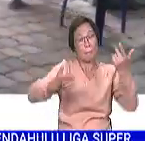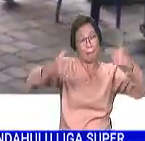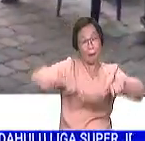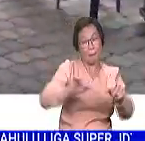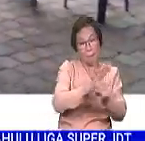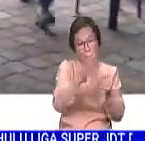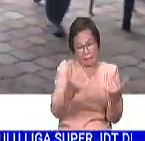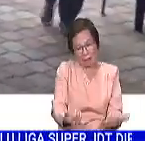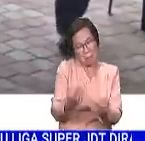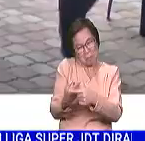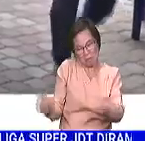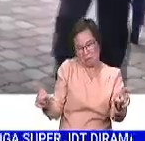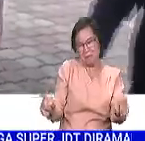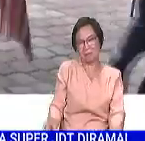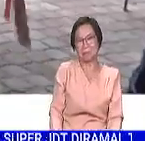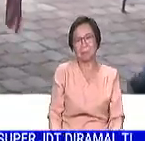di London ini